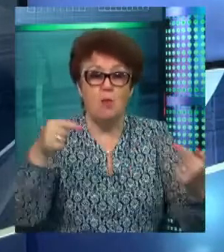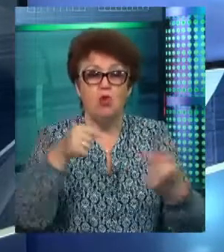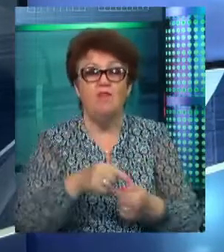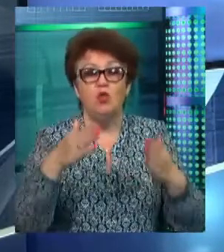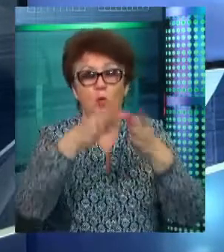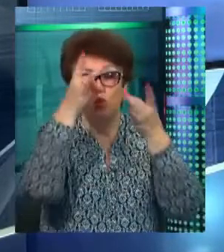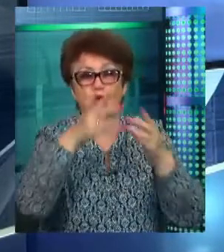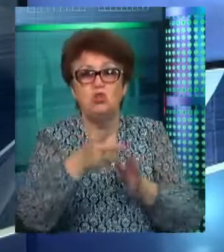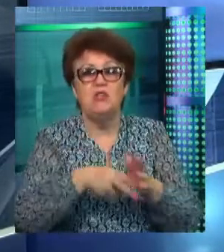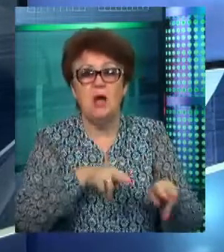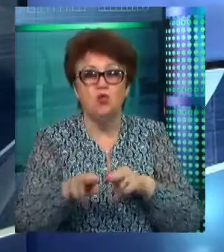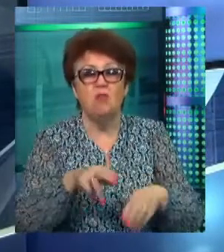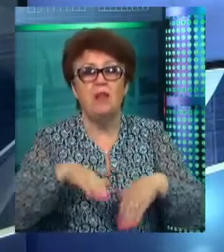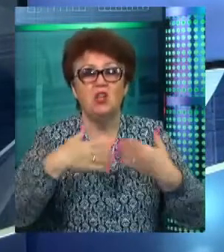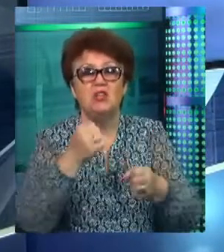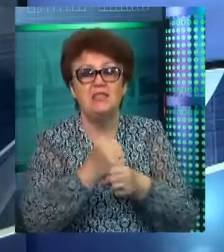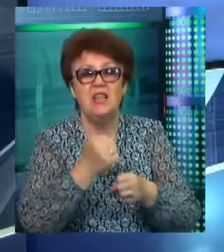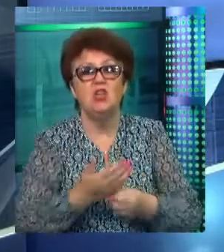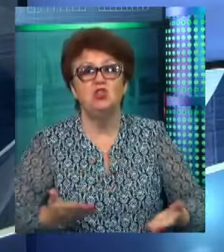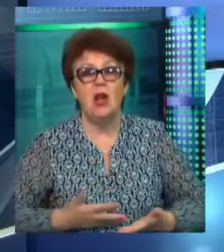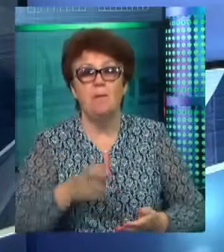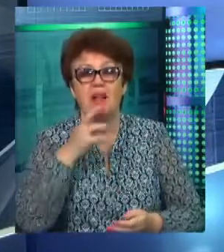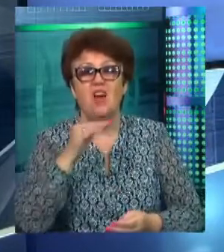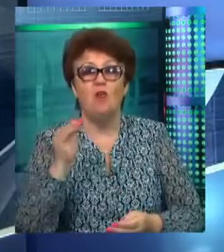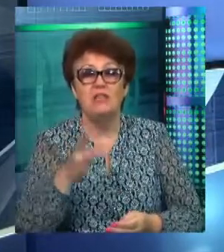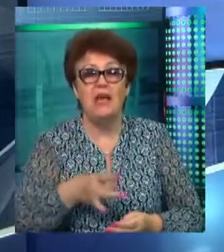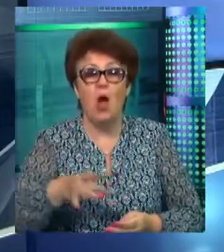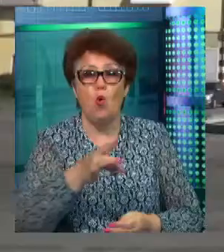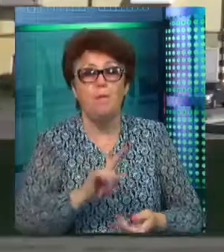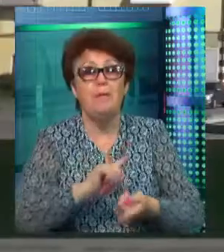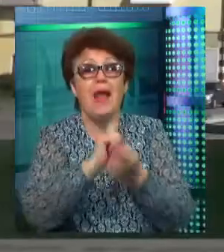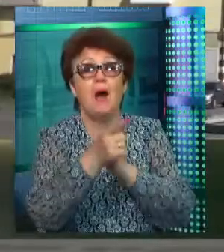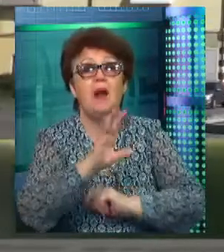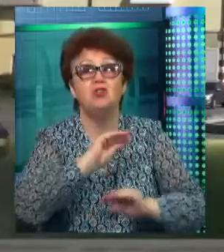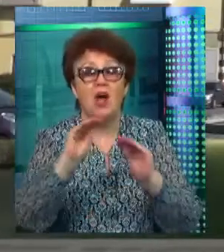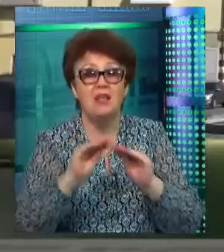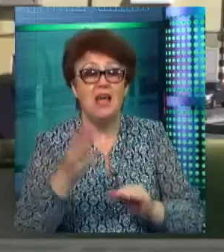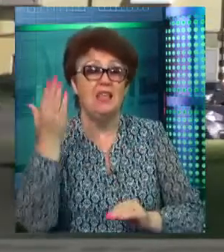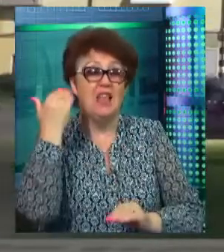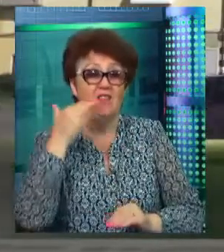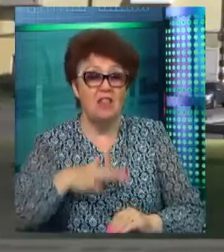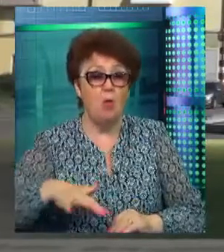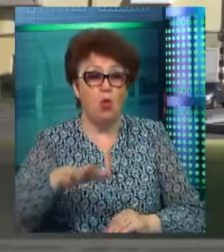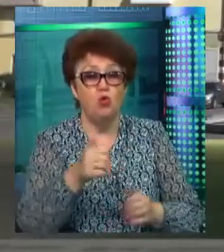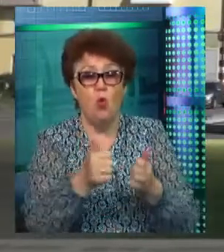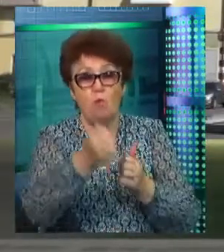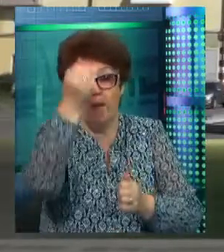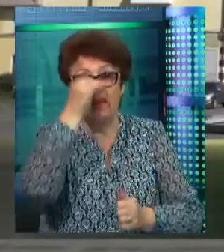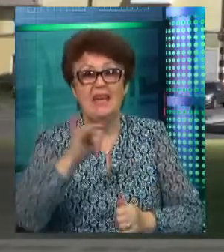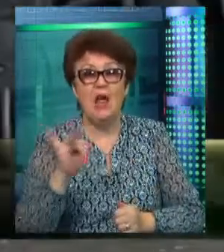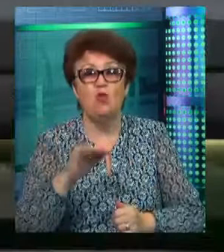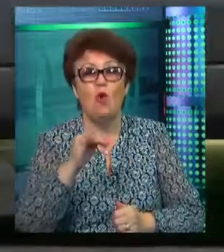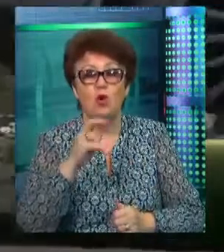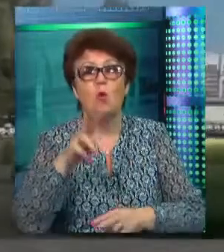железнодорожников предложили сделать жителям брянска фокинский район преображается а не так давно на площади у памятника игнату